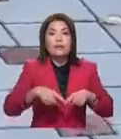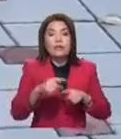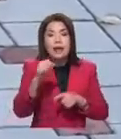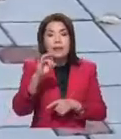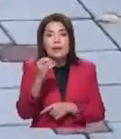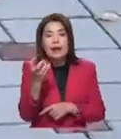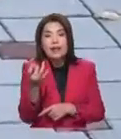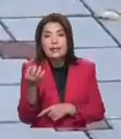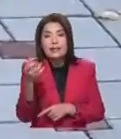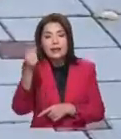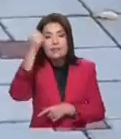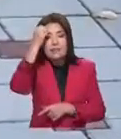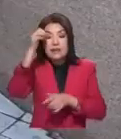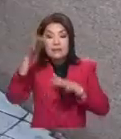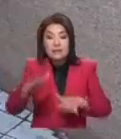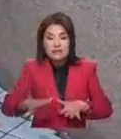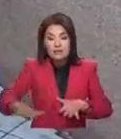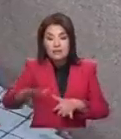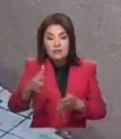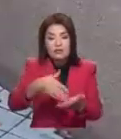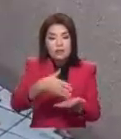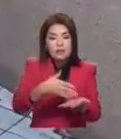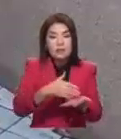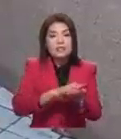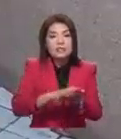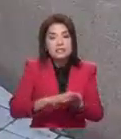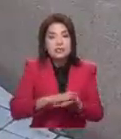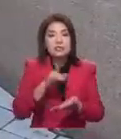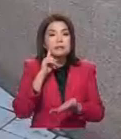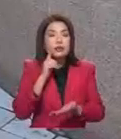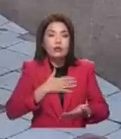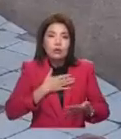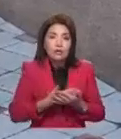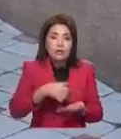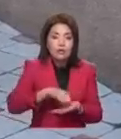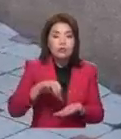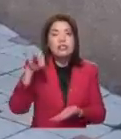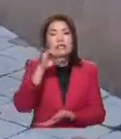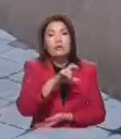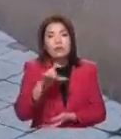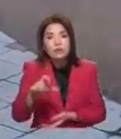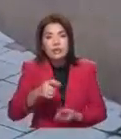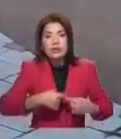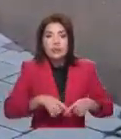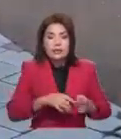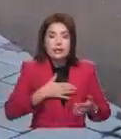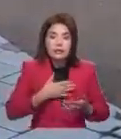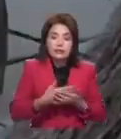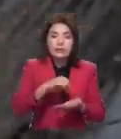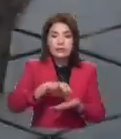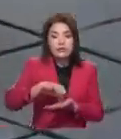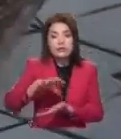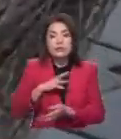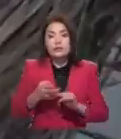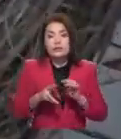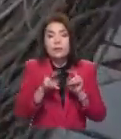аумағын тазартып, ауладағы жапырақтарды сыпырды. Тазалайық акциясына жастар қанатының белсенділер мен тарихшылар, қоғам қайраткерлерде қосылды. Бұл аумақ арнайы